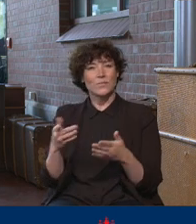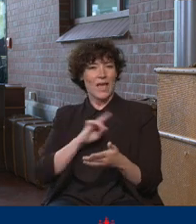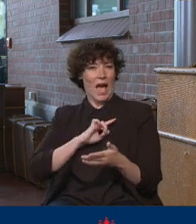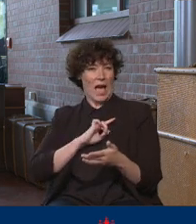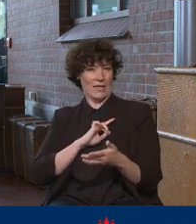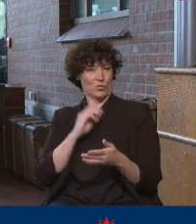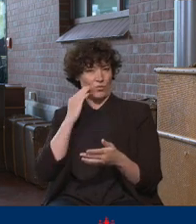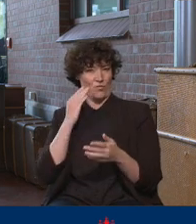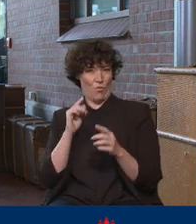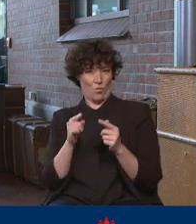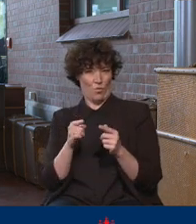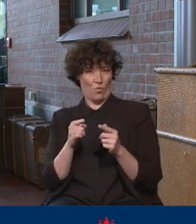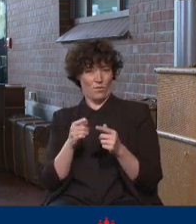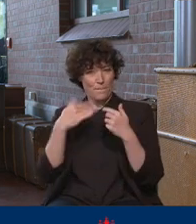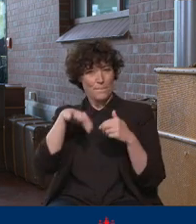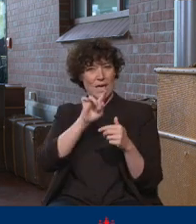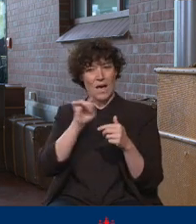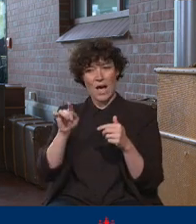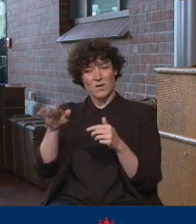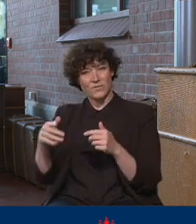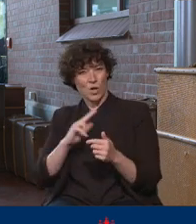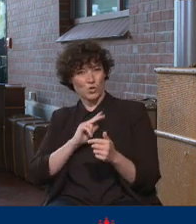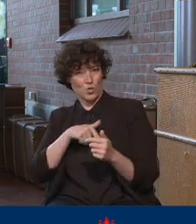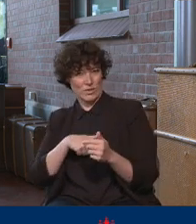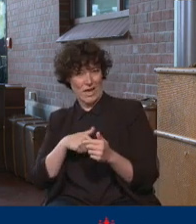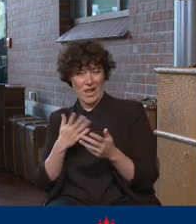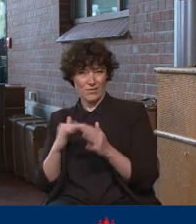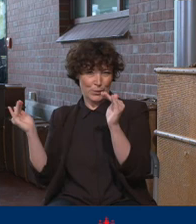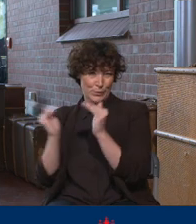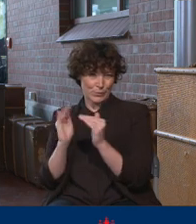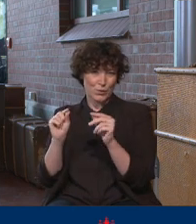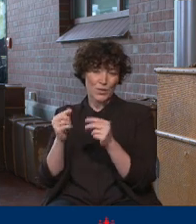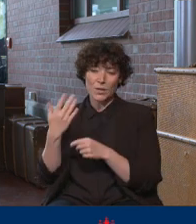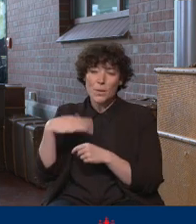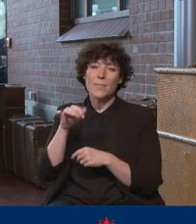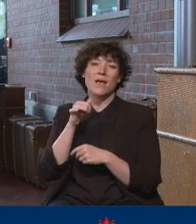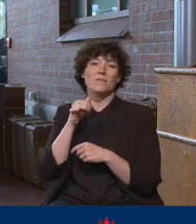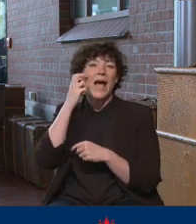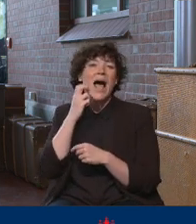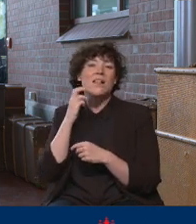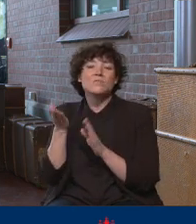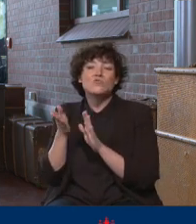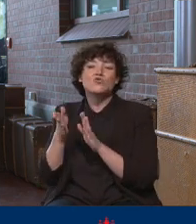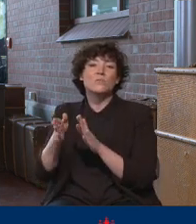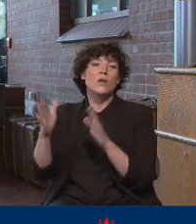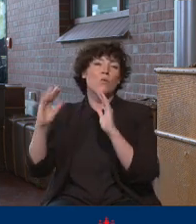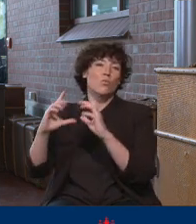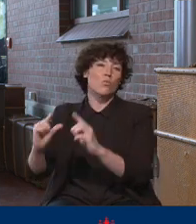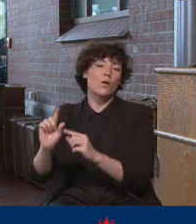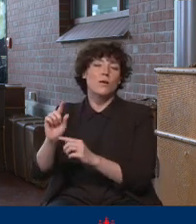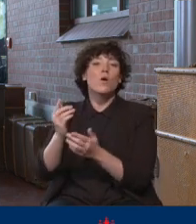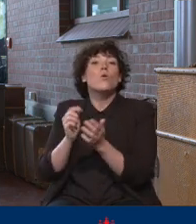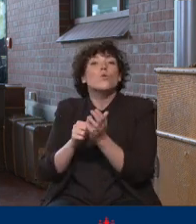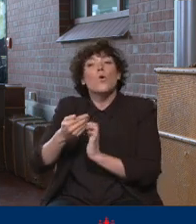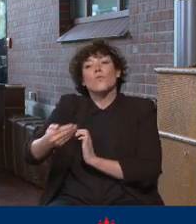höhere mieten mehr jüngere bewohner die alten sterben langsam weg häufig erstbezug nach dem krieg